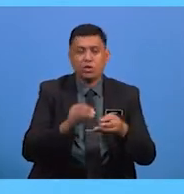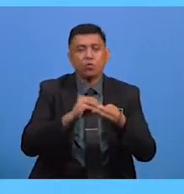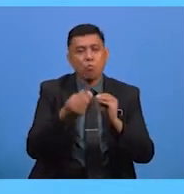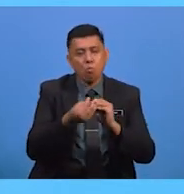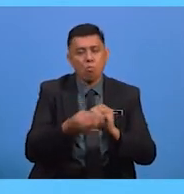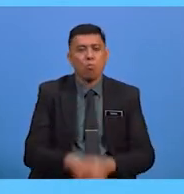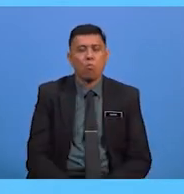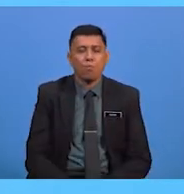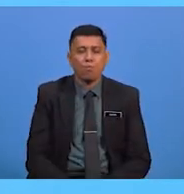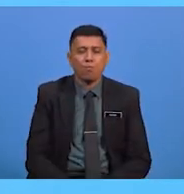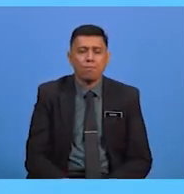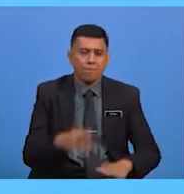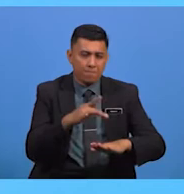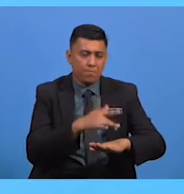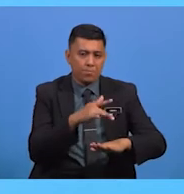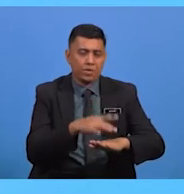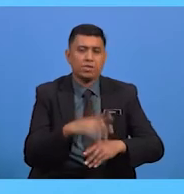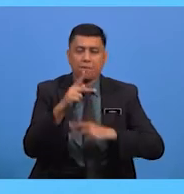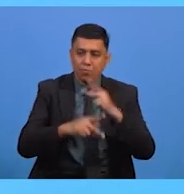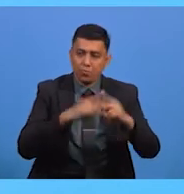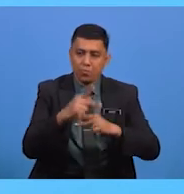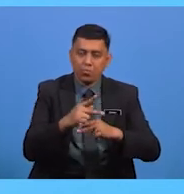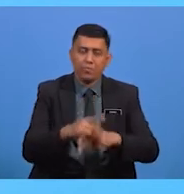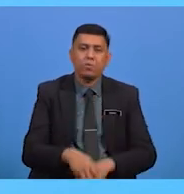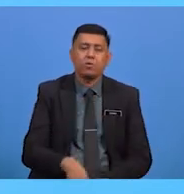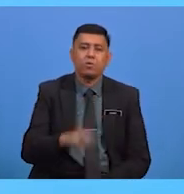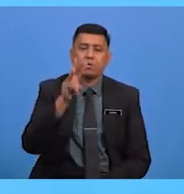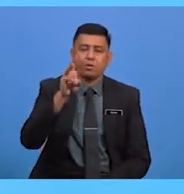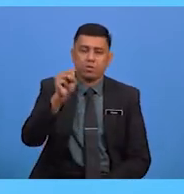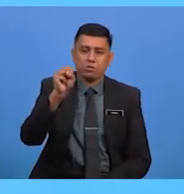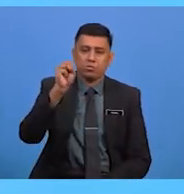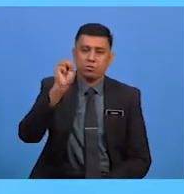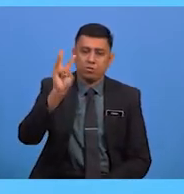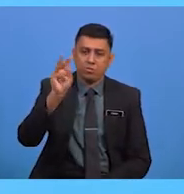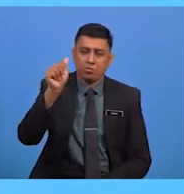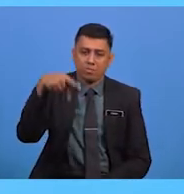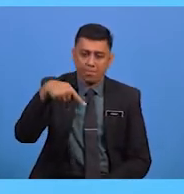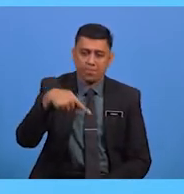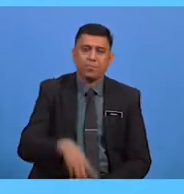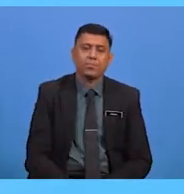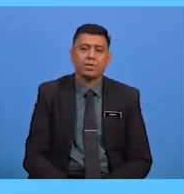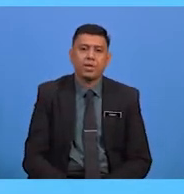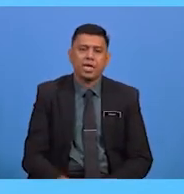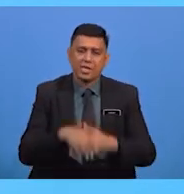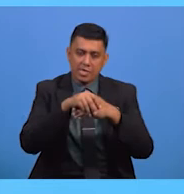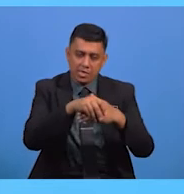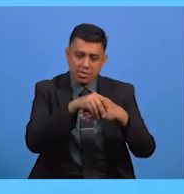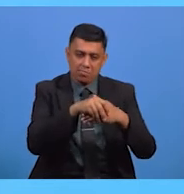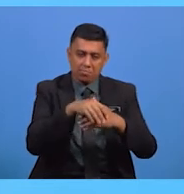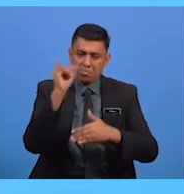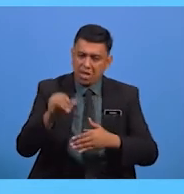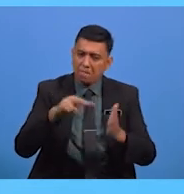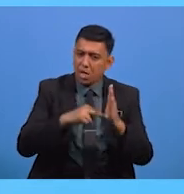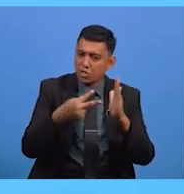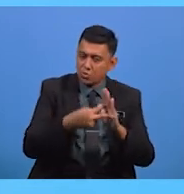nombor. Cikgu memanggilnya sebagai proses swap. Istilah swap adalah dalam bahasa Inggeris